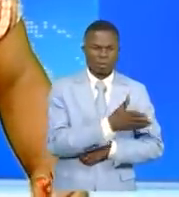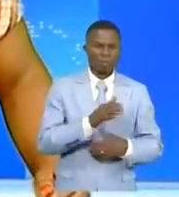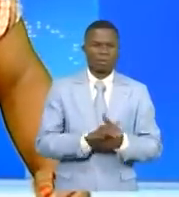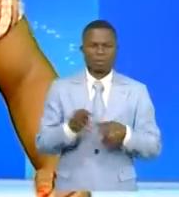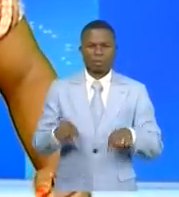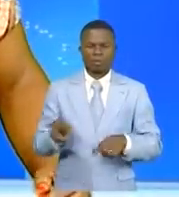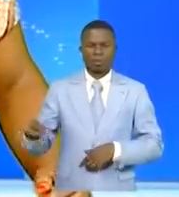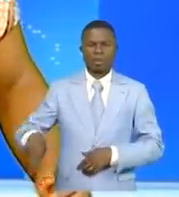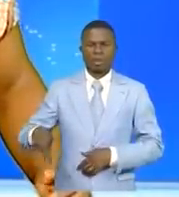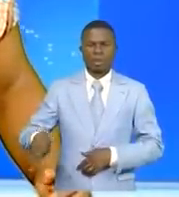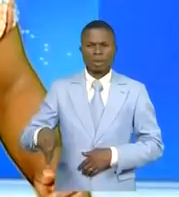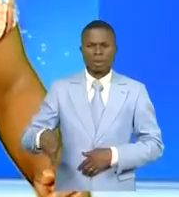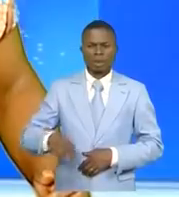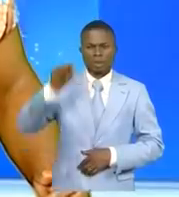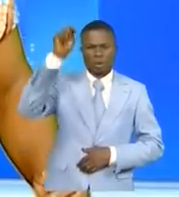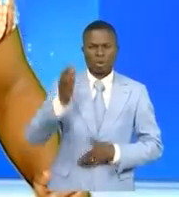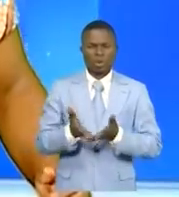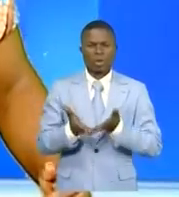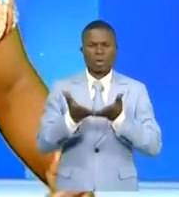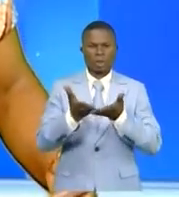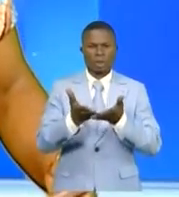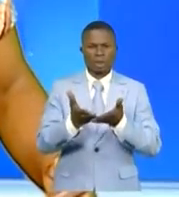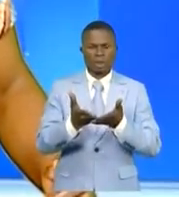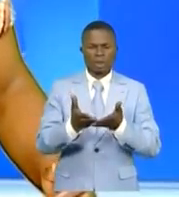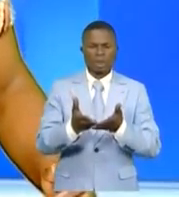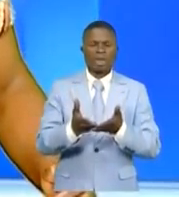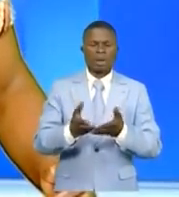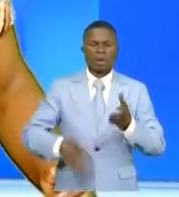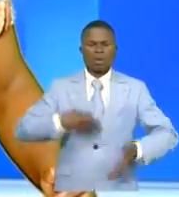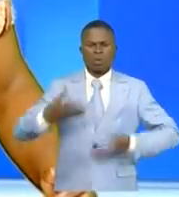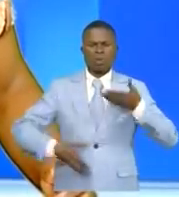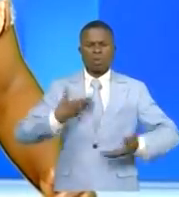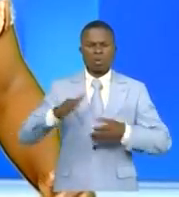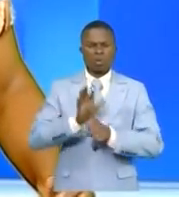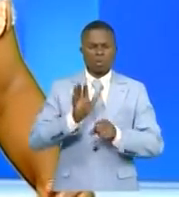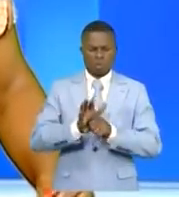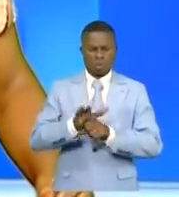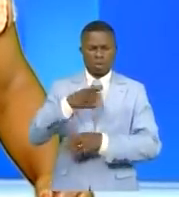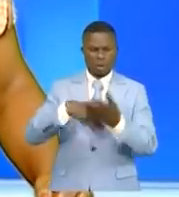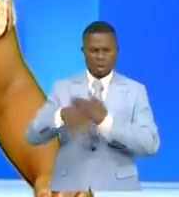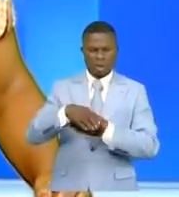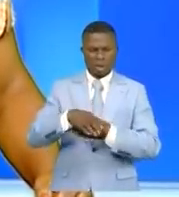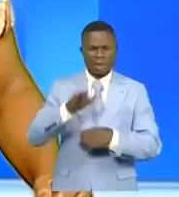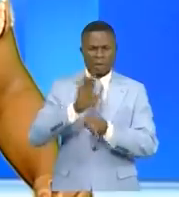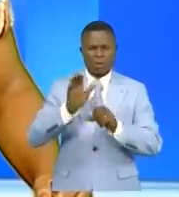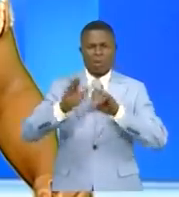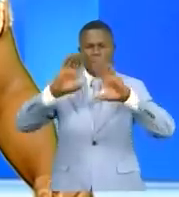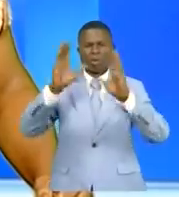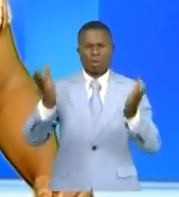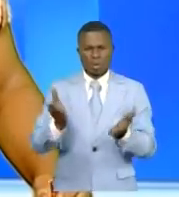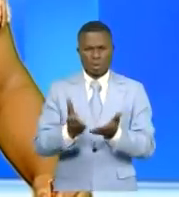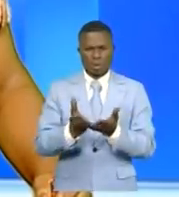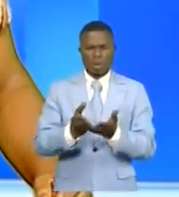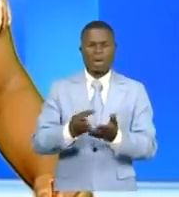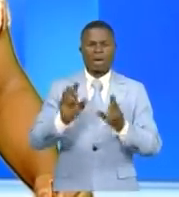Rendons-nous dans la province du Nord Kivu où les tensions ne cessent de s'alimenter entre les différentes communautés à